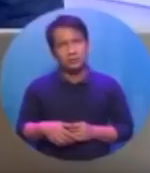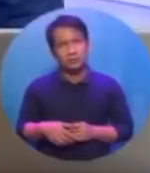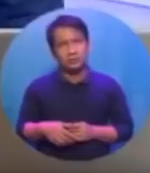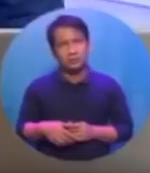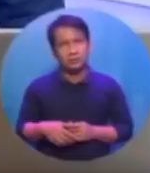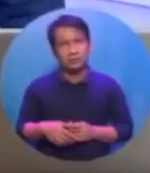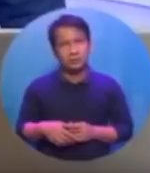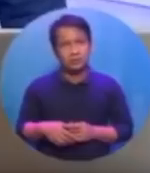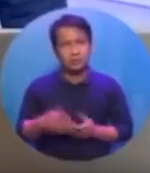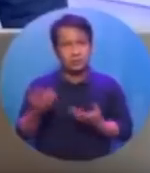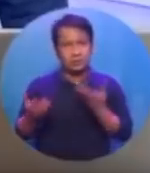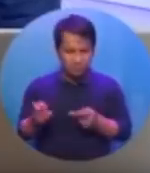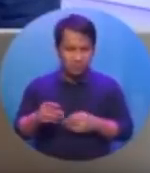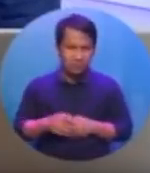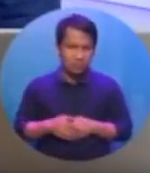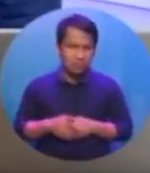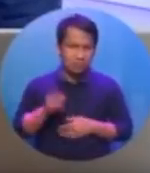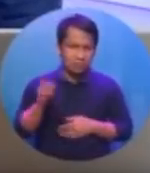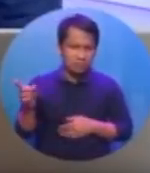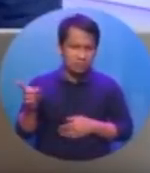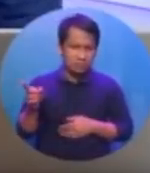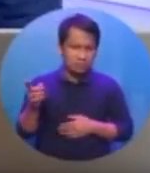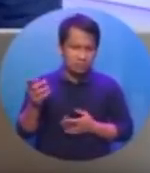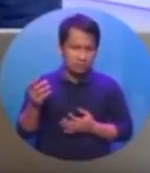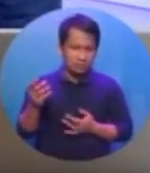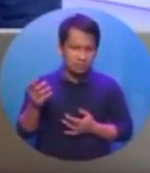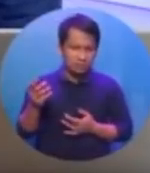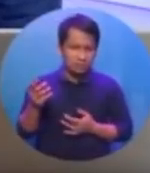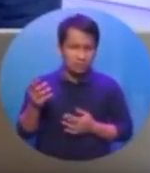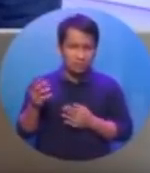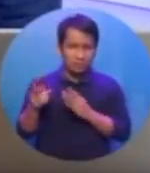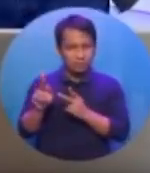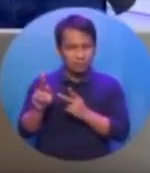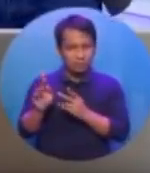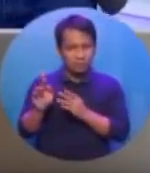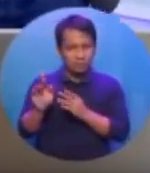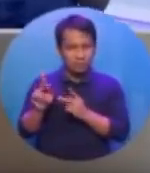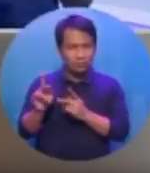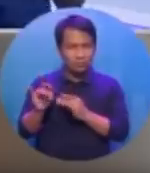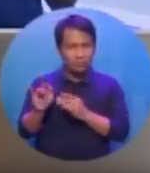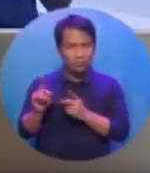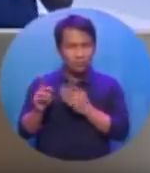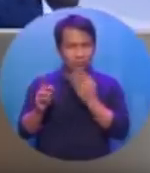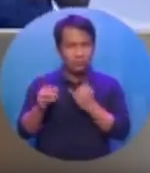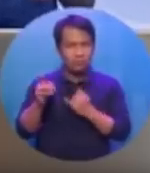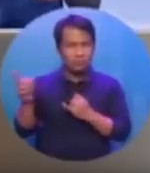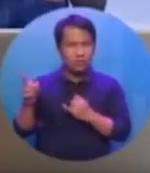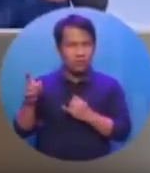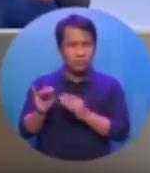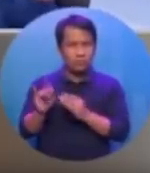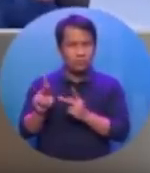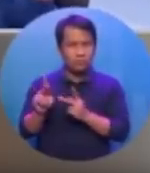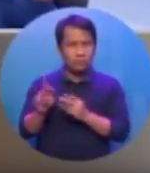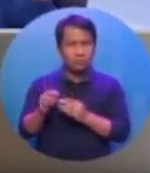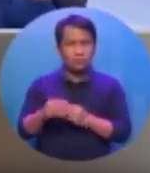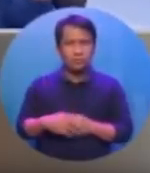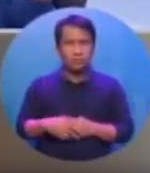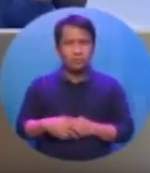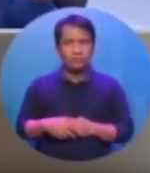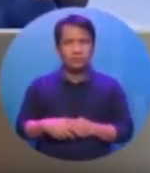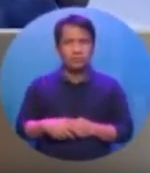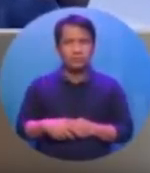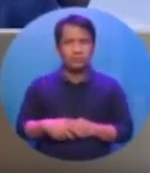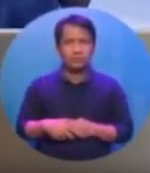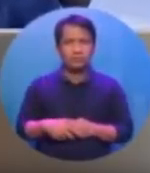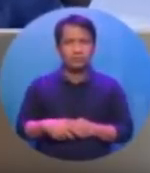niyo. Nasaan po yung anak niyo? Nandun po sa Bukidnon po. Bakit nandun po sa Bukidnon, Nay? Iniwan ko pa yun